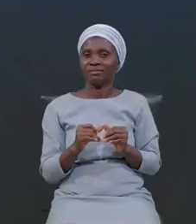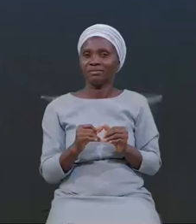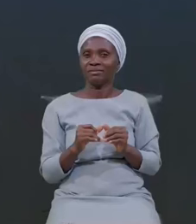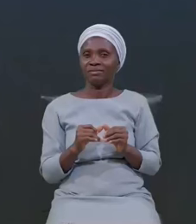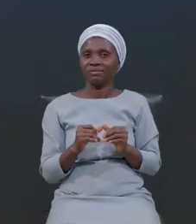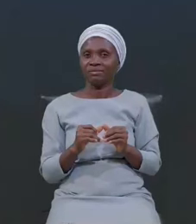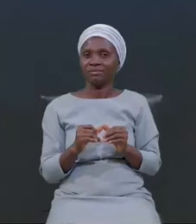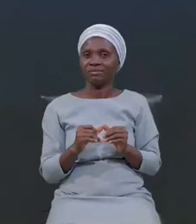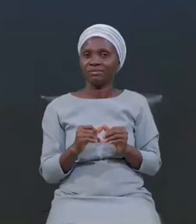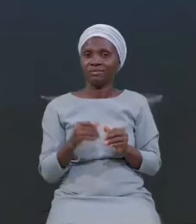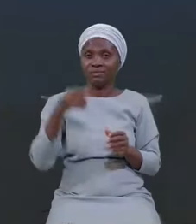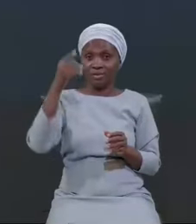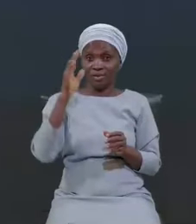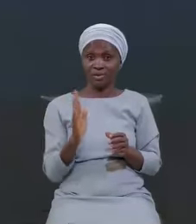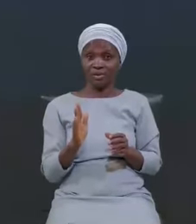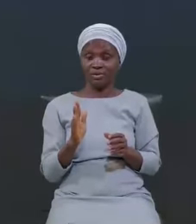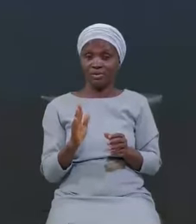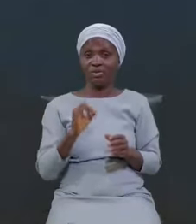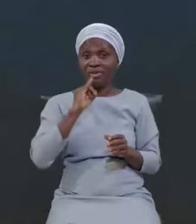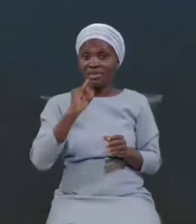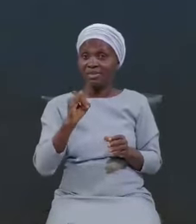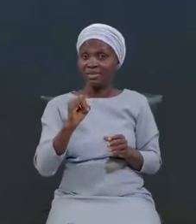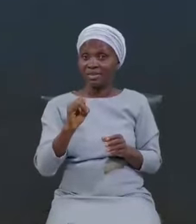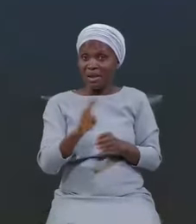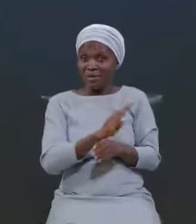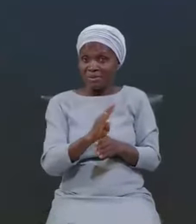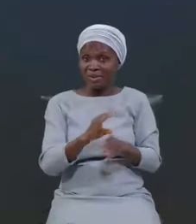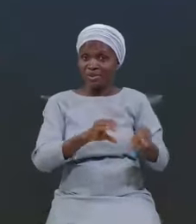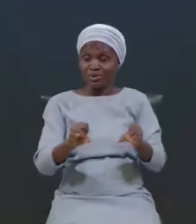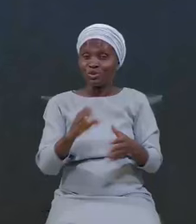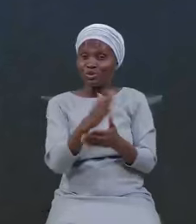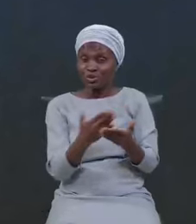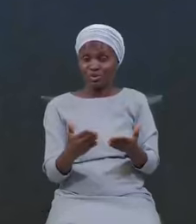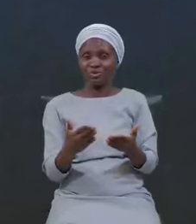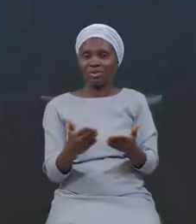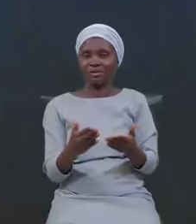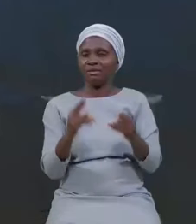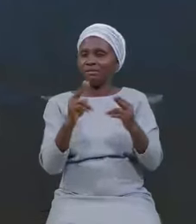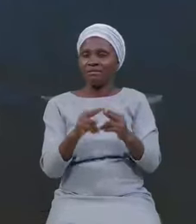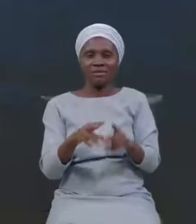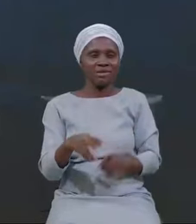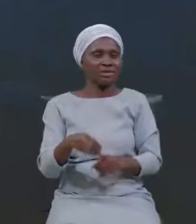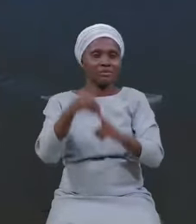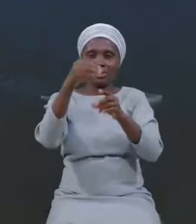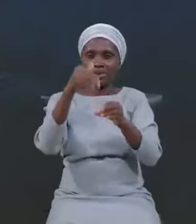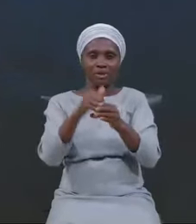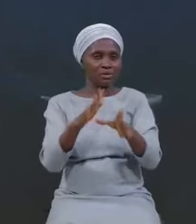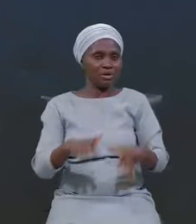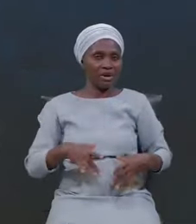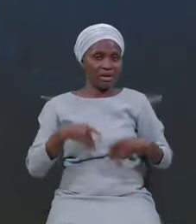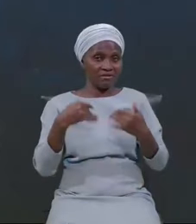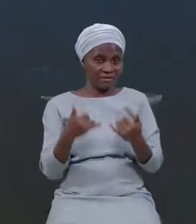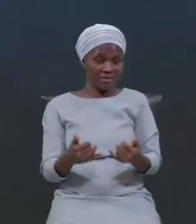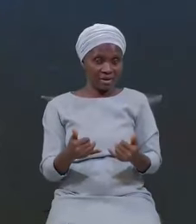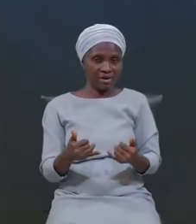Gardez votre main levée tant qu'un conseiller n'est pas venu vers vous. Nous allons vous aider à remplir un formulaire. C'est juste